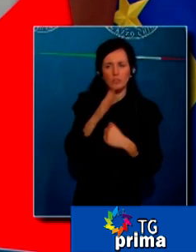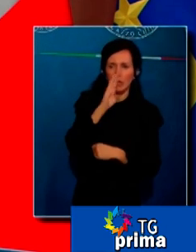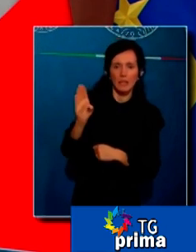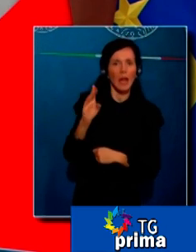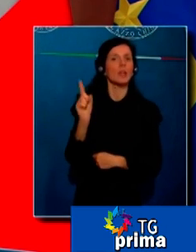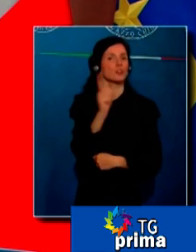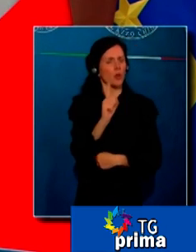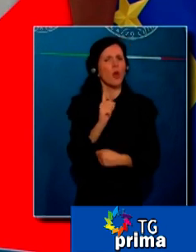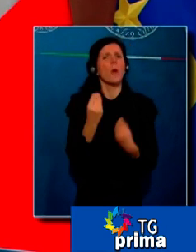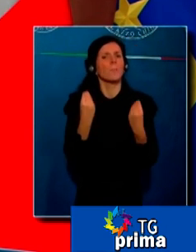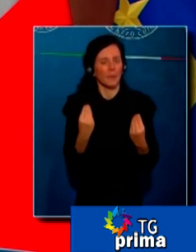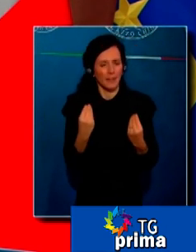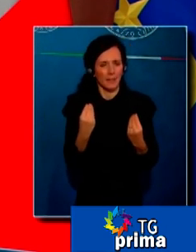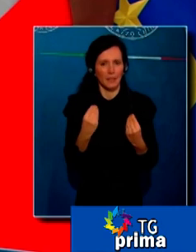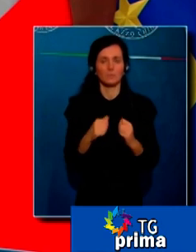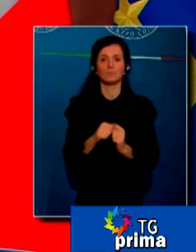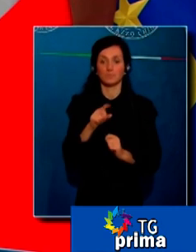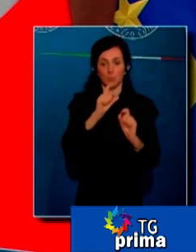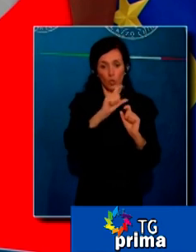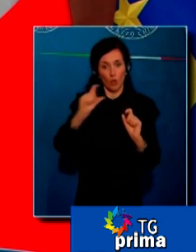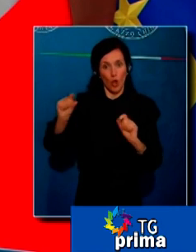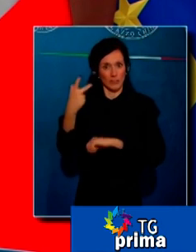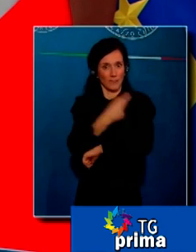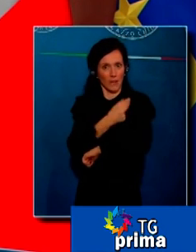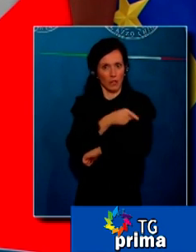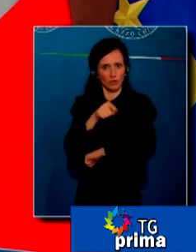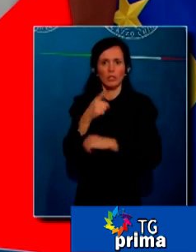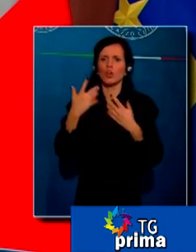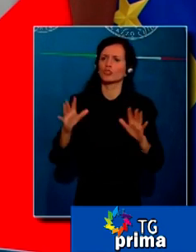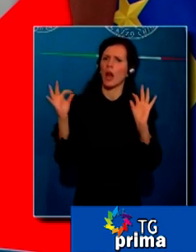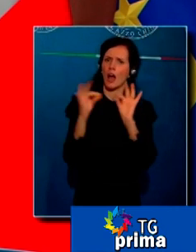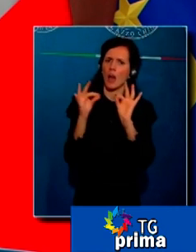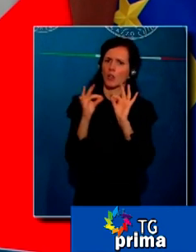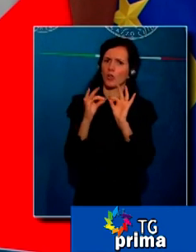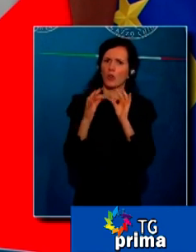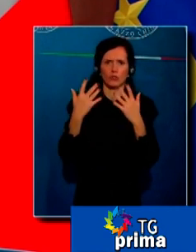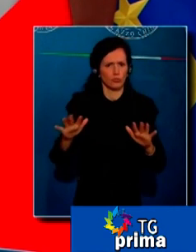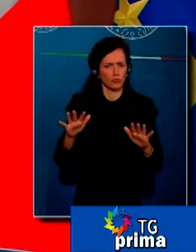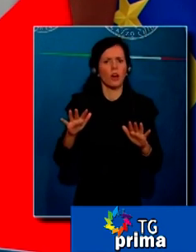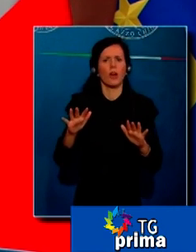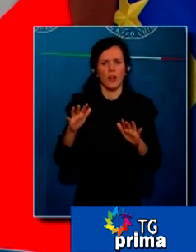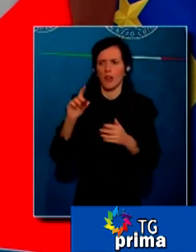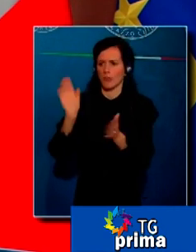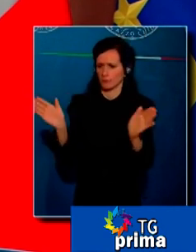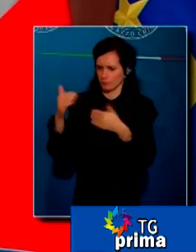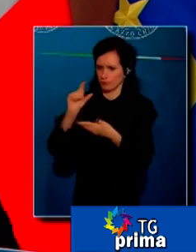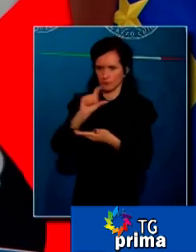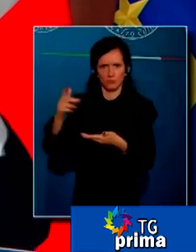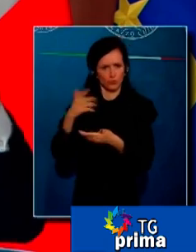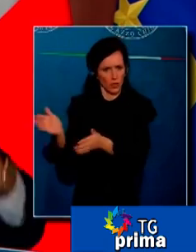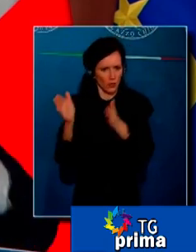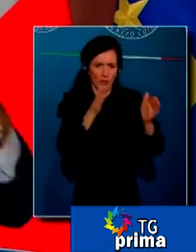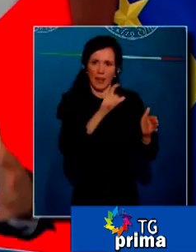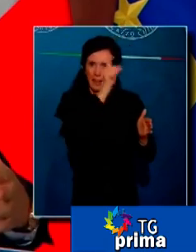le dosi contrattualmente, diciamo, negoziate a favore dell'Italia e dell'intera Europa